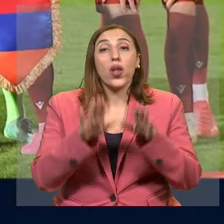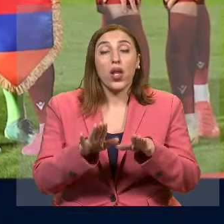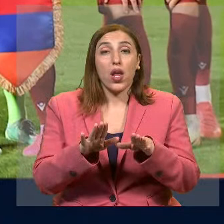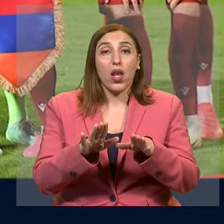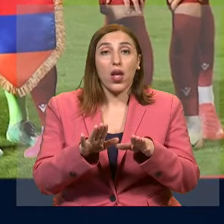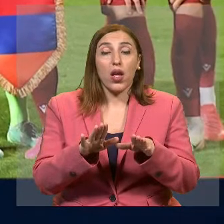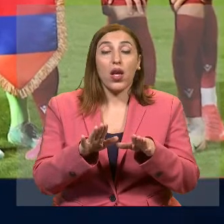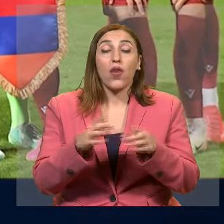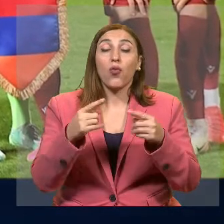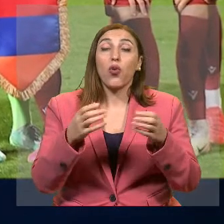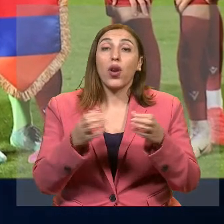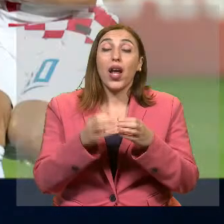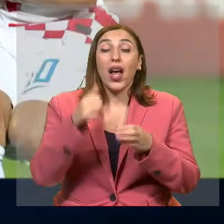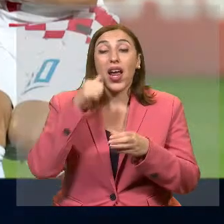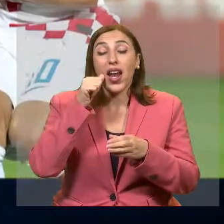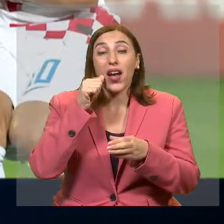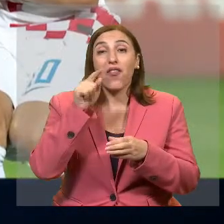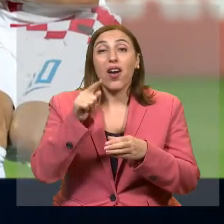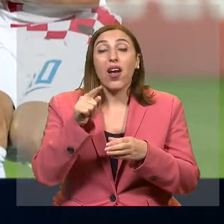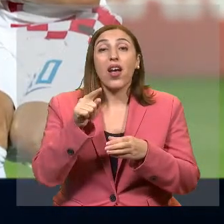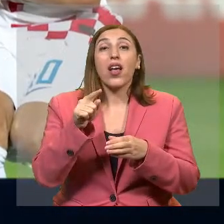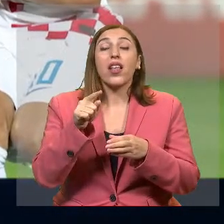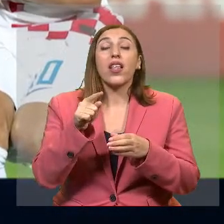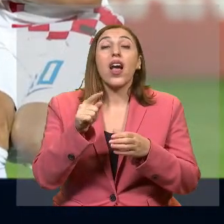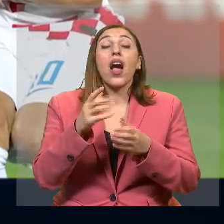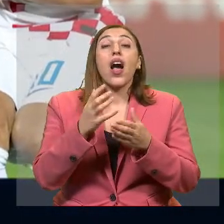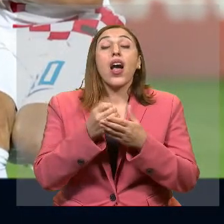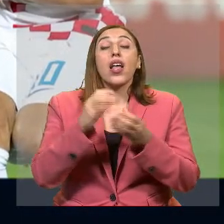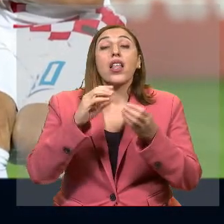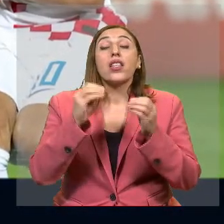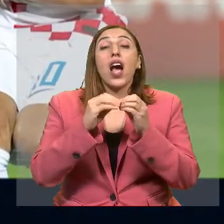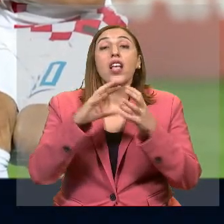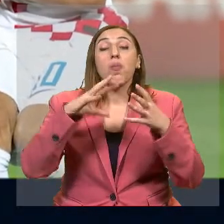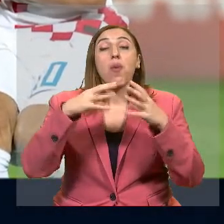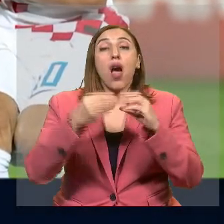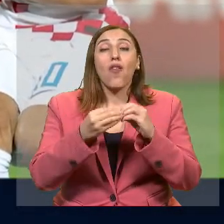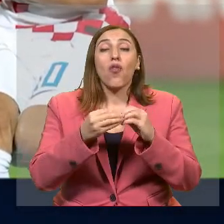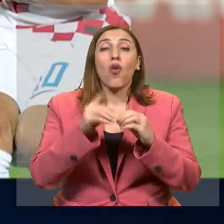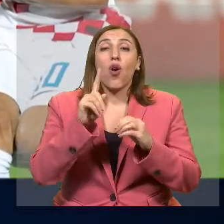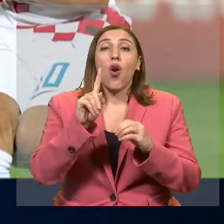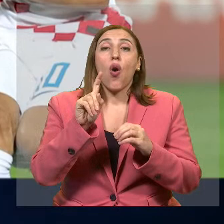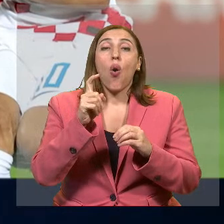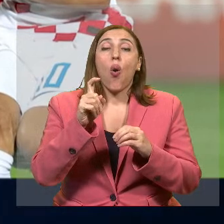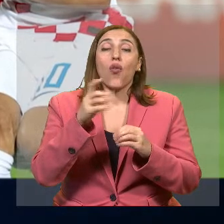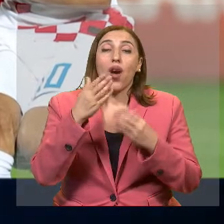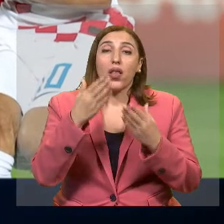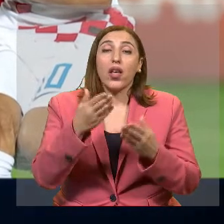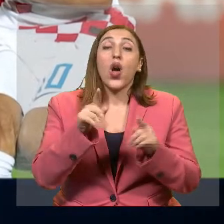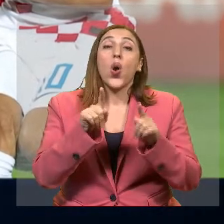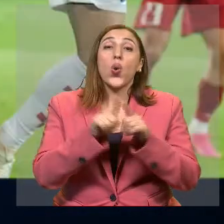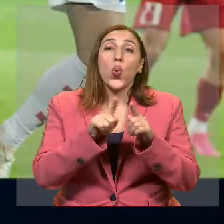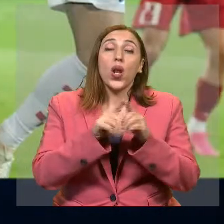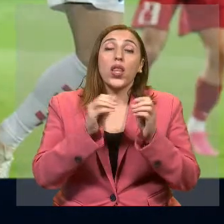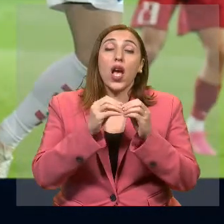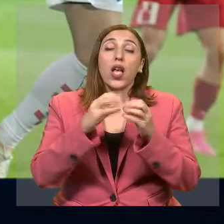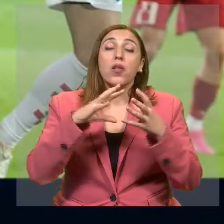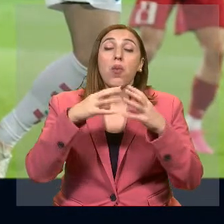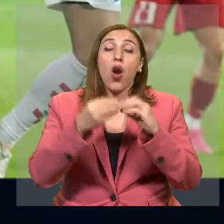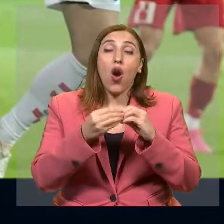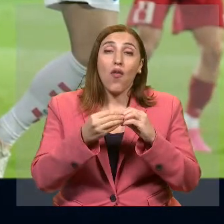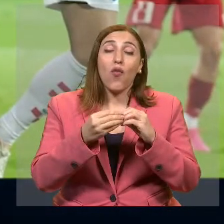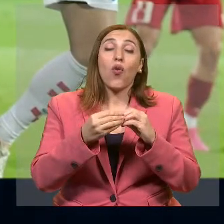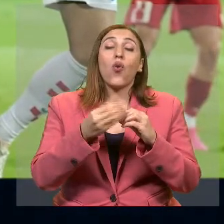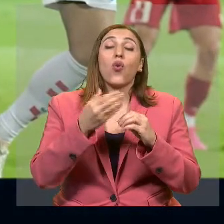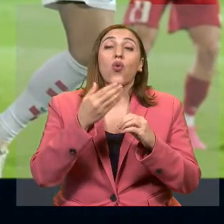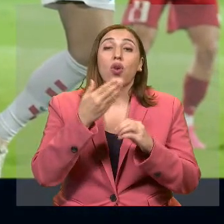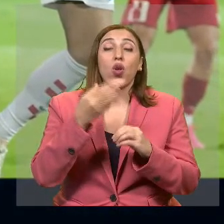թիմերը։ Երեկվա հաղթանակից հետո 10 միավորով առաջատարը Խորվաթիան է, նույնքան ունի Թուրքիան։ Հայաստանը 7 միավորով